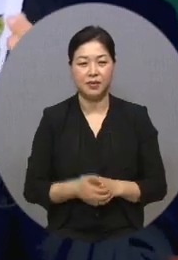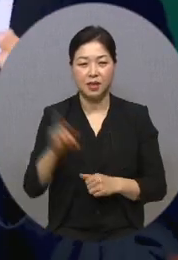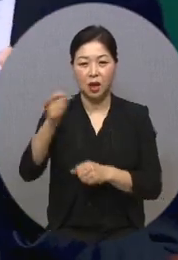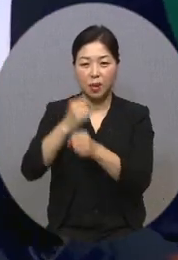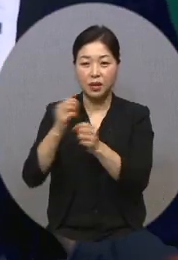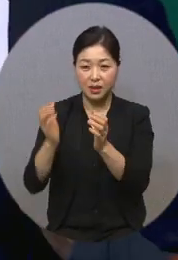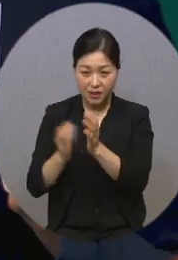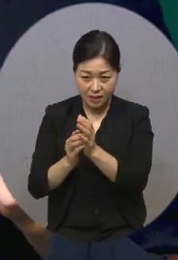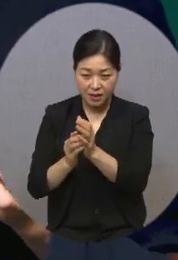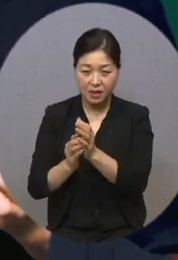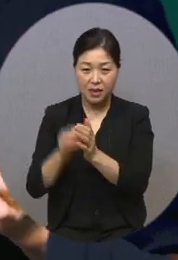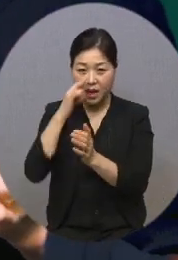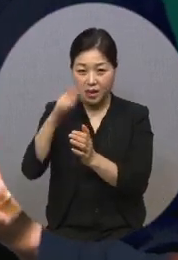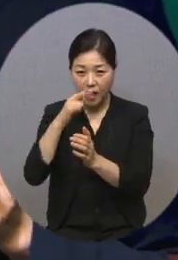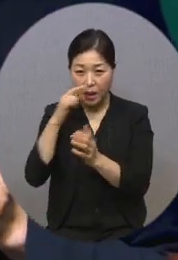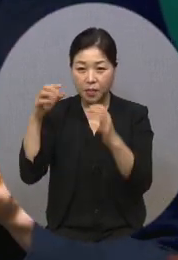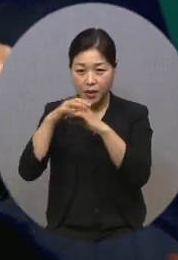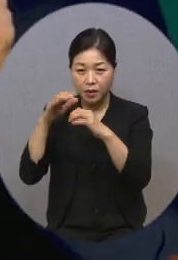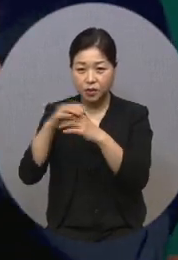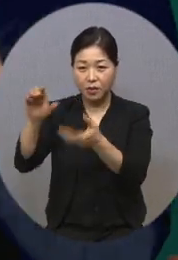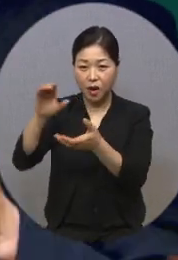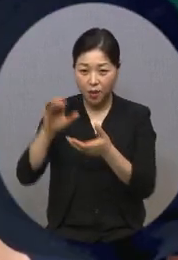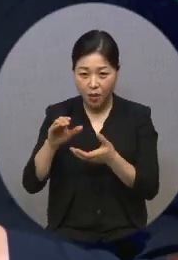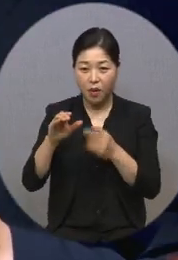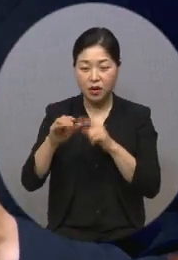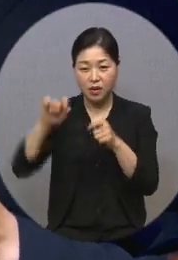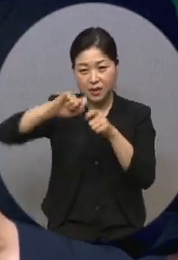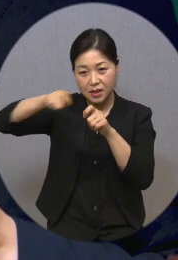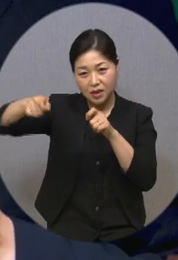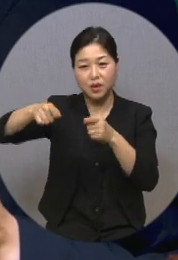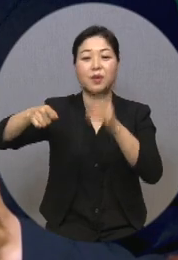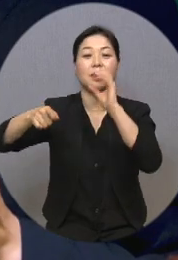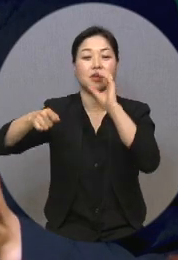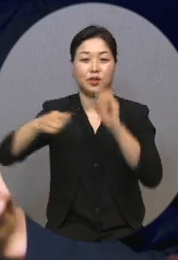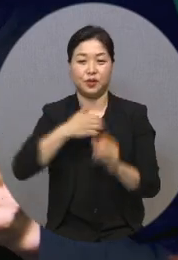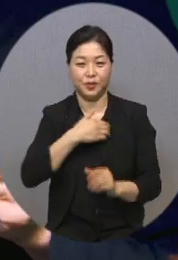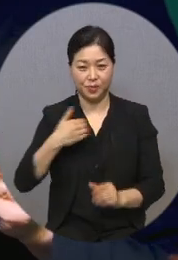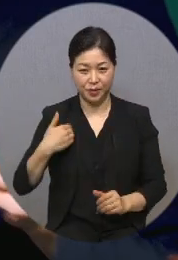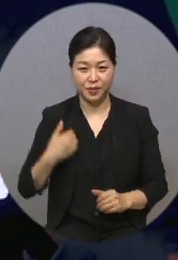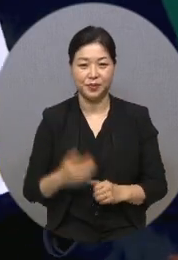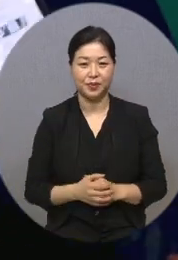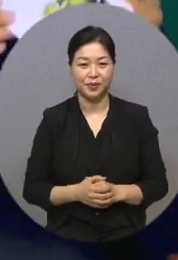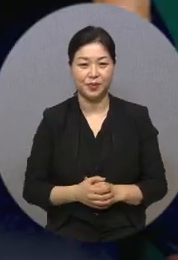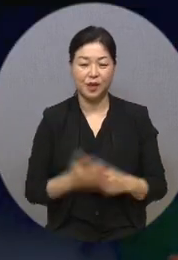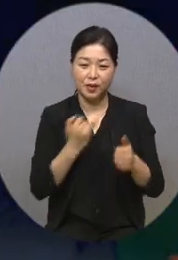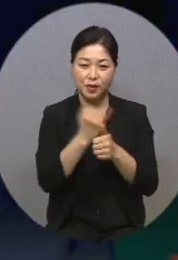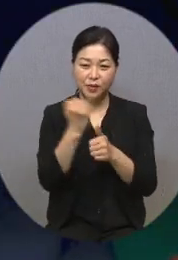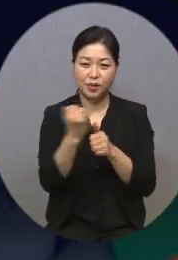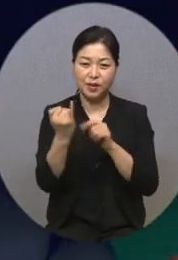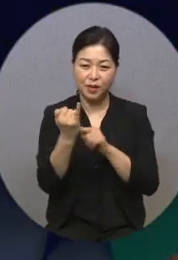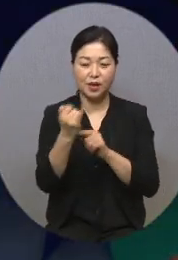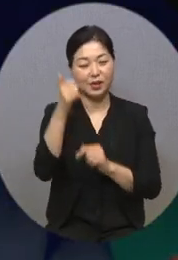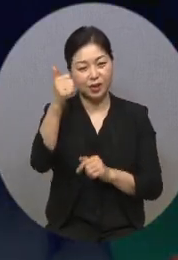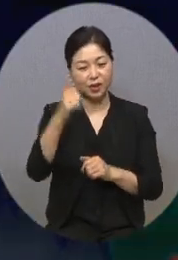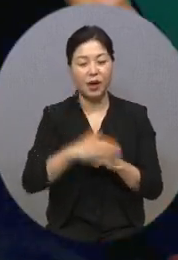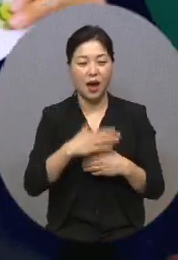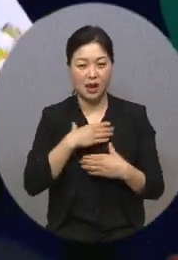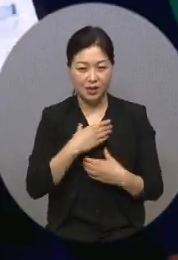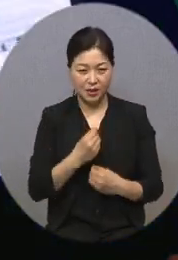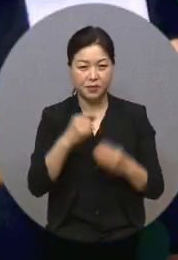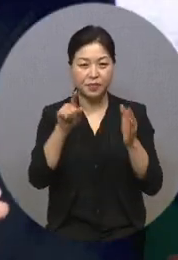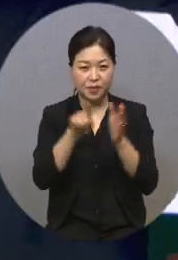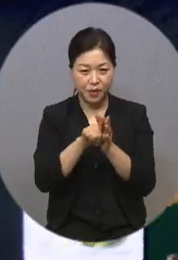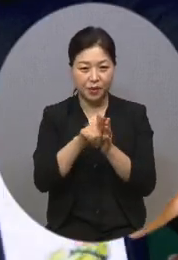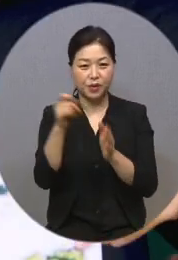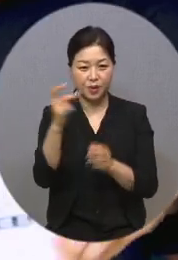만들어져 있는 양배추즙을 가지고 오면 뜯기만 하면 되고. 뜯기만 하면 되죠. 뜯기만. 아이고, 우리 주부들에게 최고입니다. 안심하고